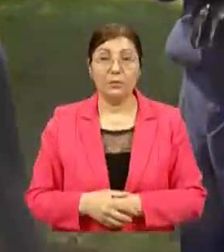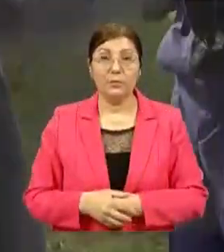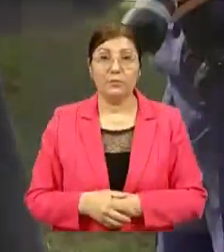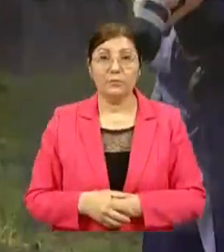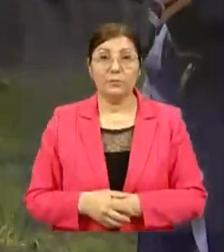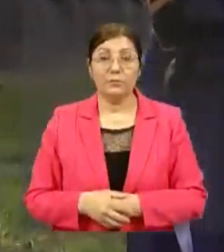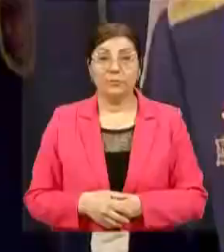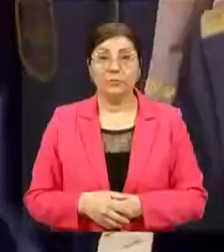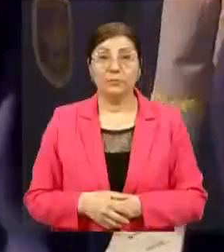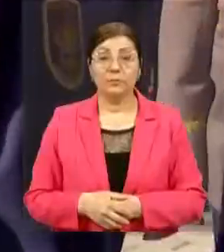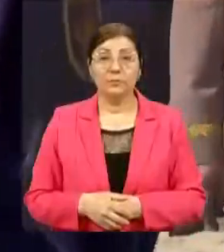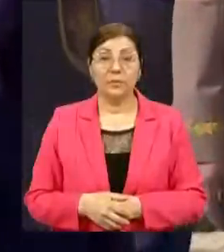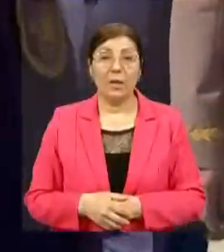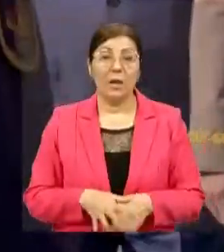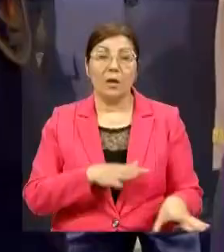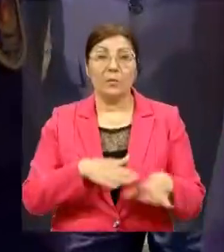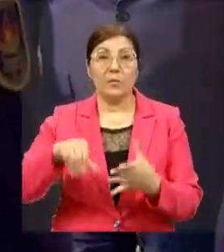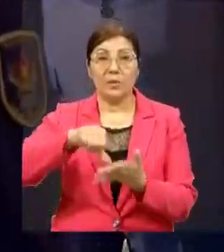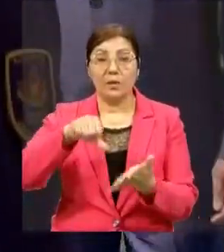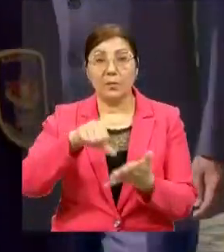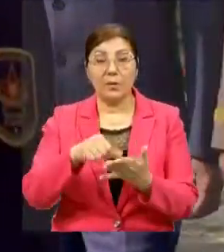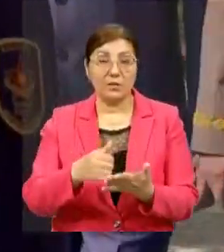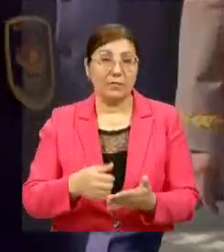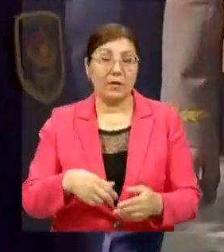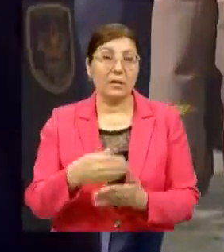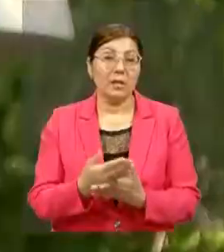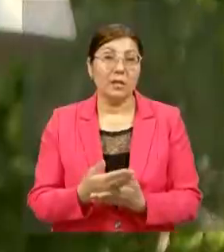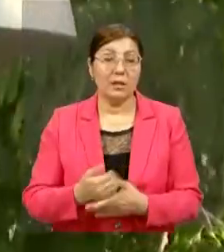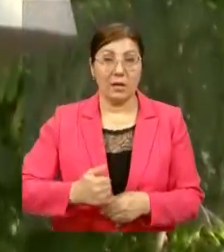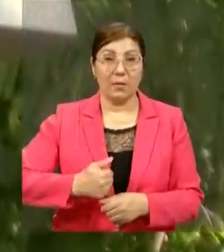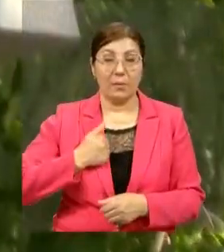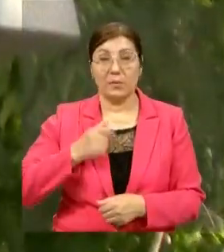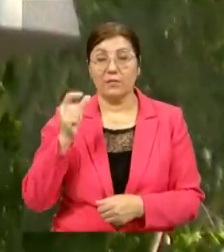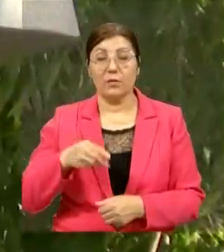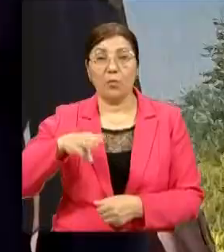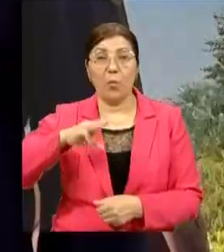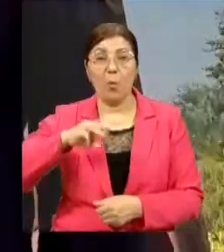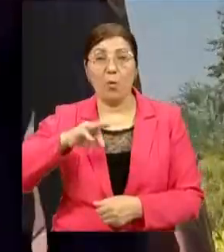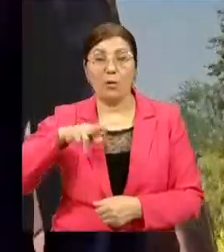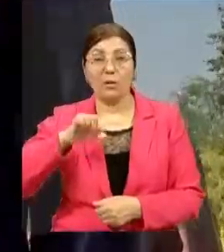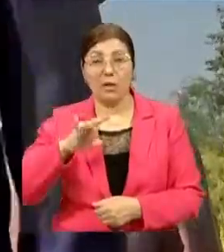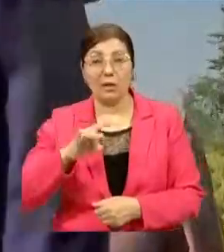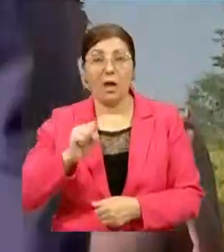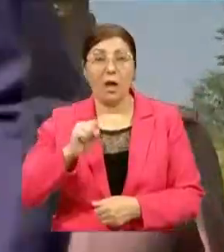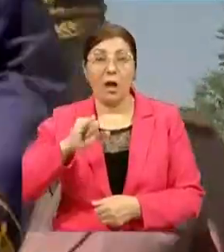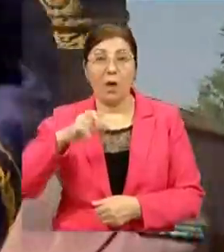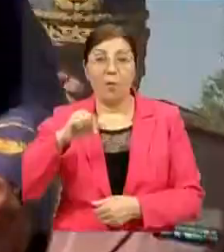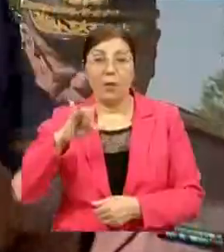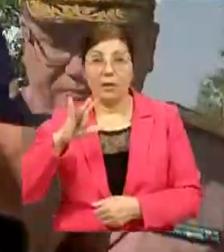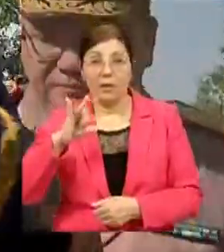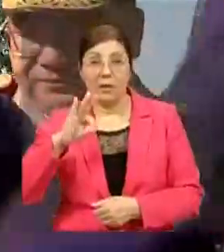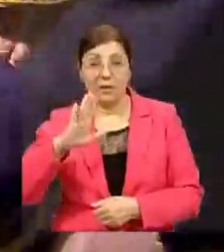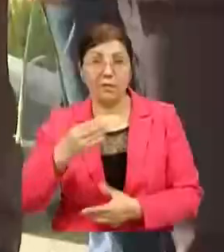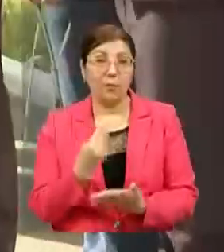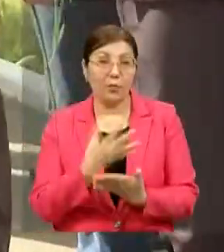институт в мероприятии принял участие прославленный лётчик космонавт харма аубакиров в интервью журналистам Он дал положительную